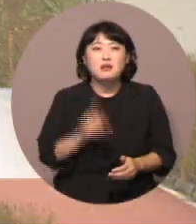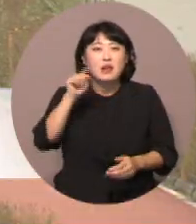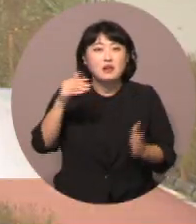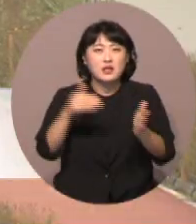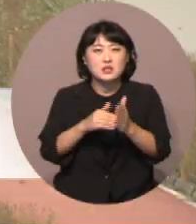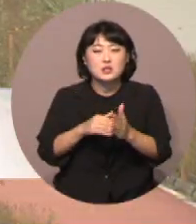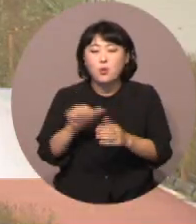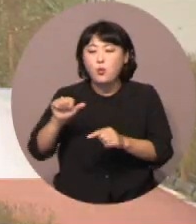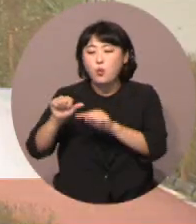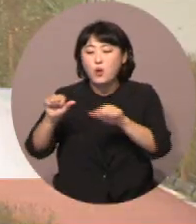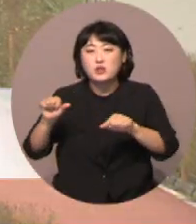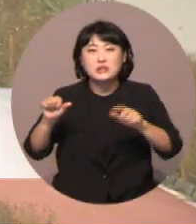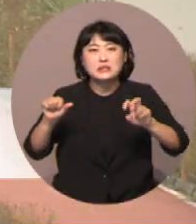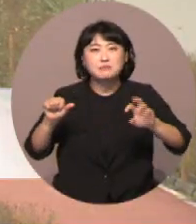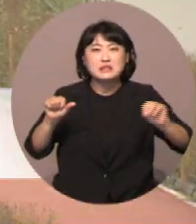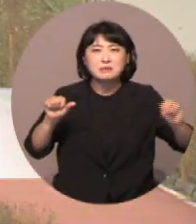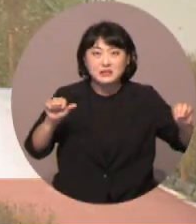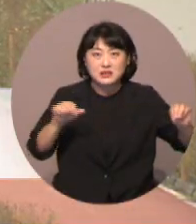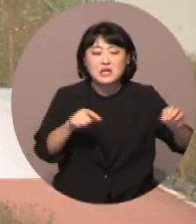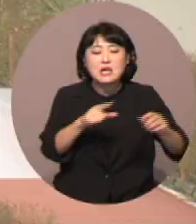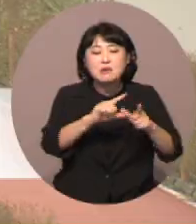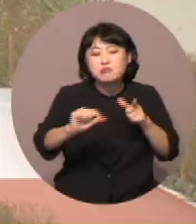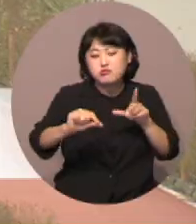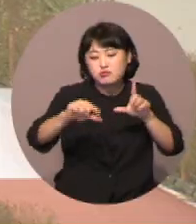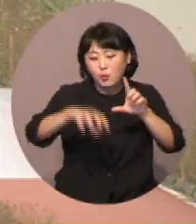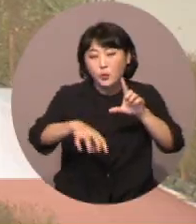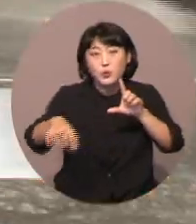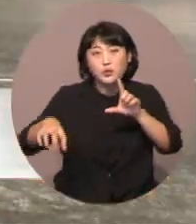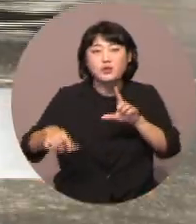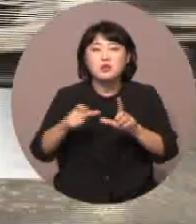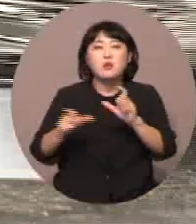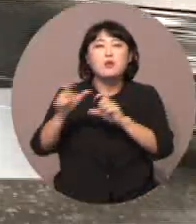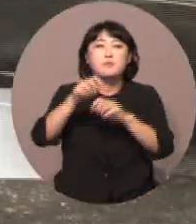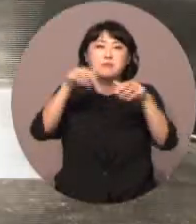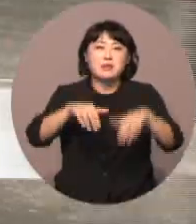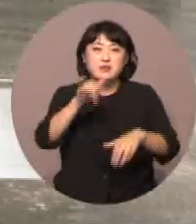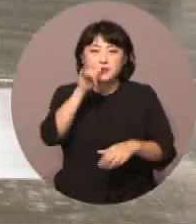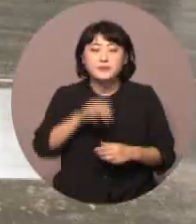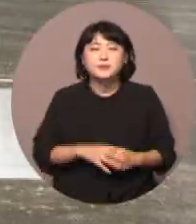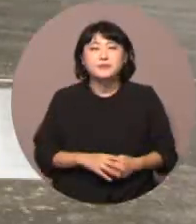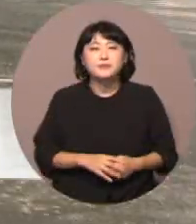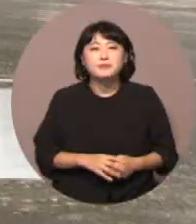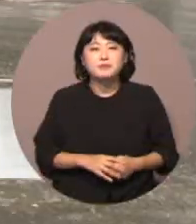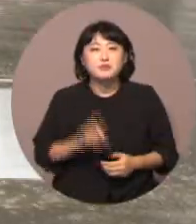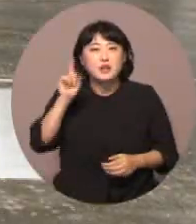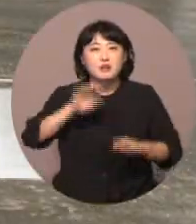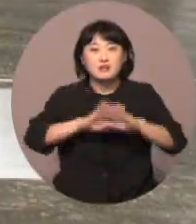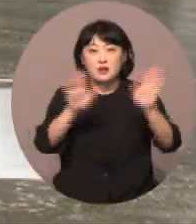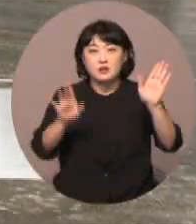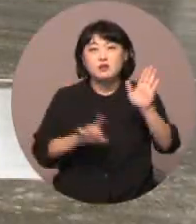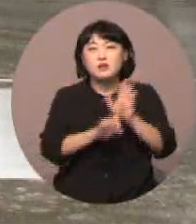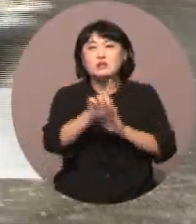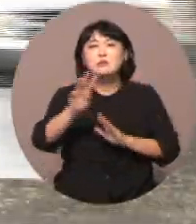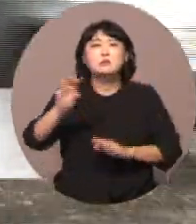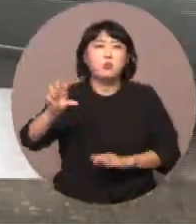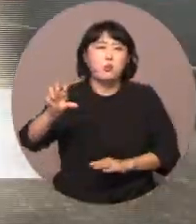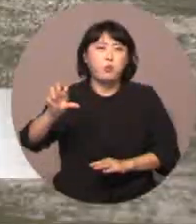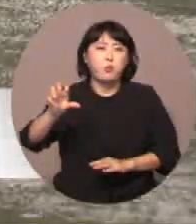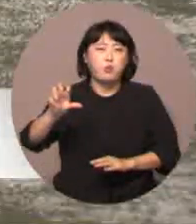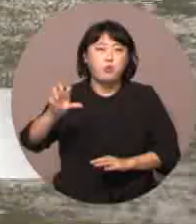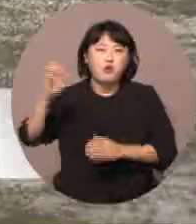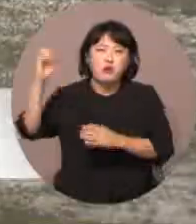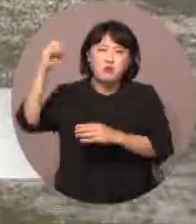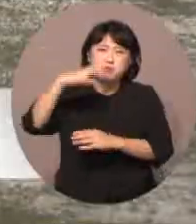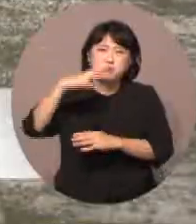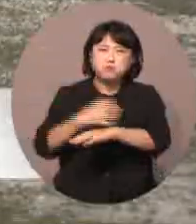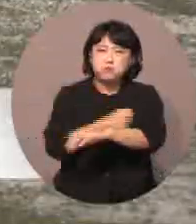지역에는 5에서 20mm 비가 더 오겠습니다 또 내일도 한낮 기온이 30 5도까지 오르는 폭염이